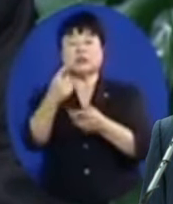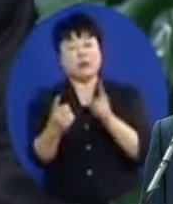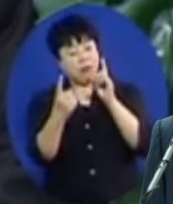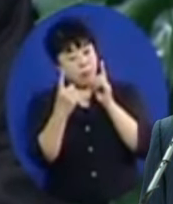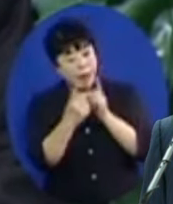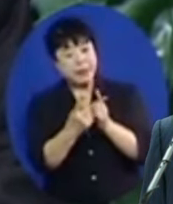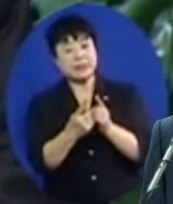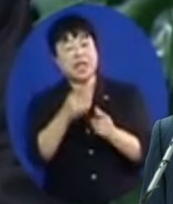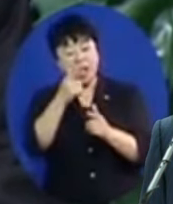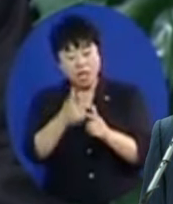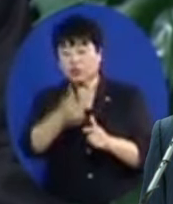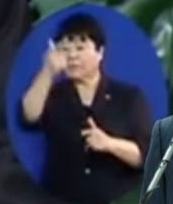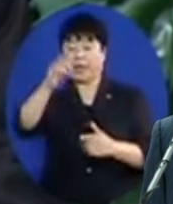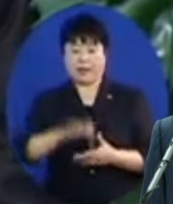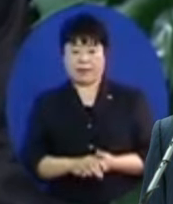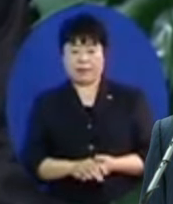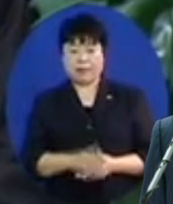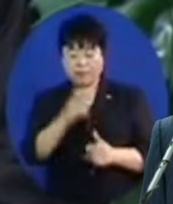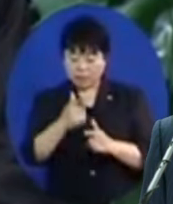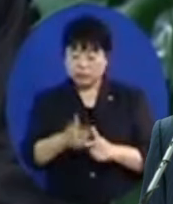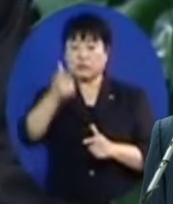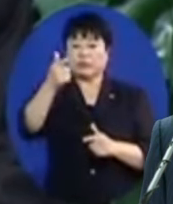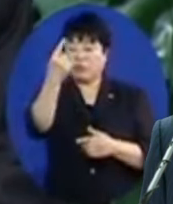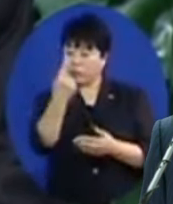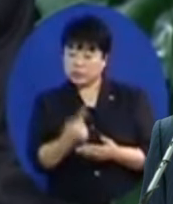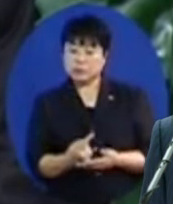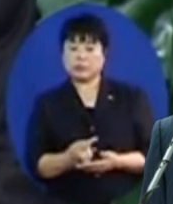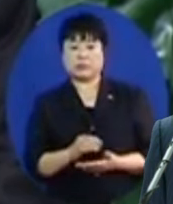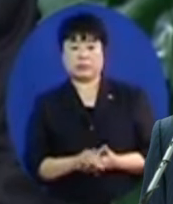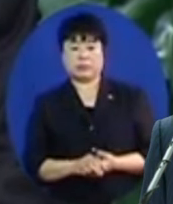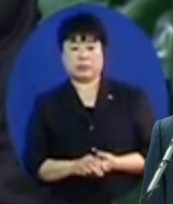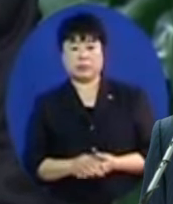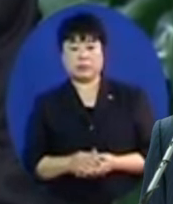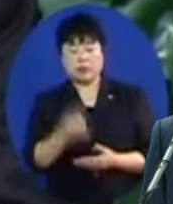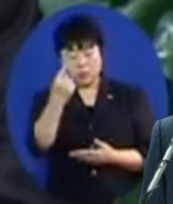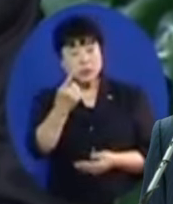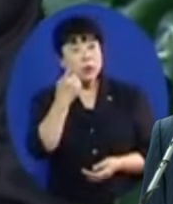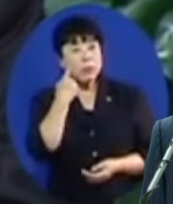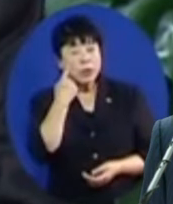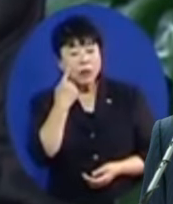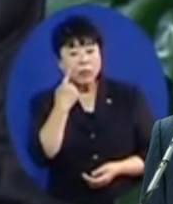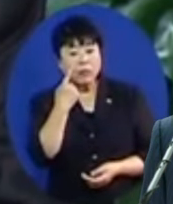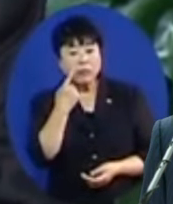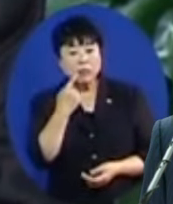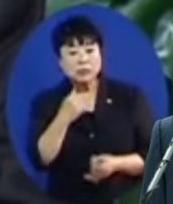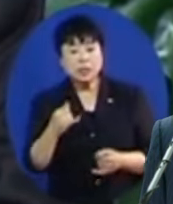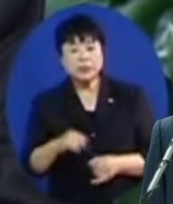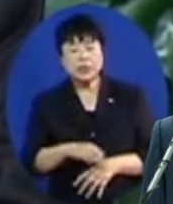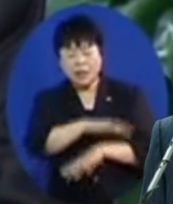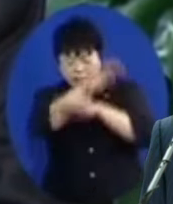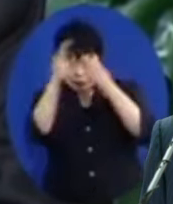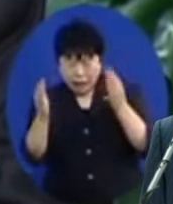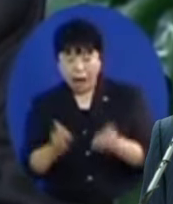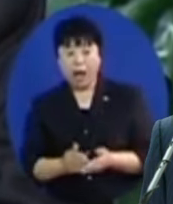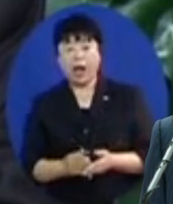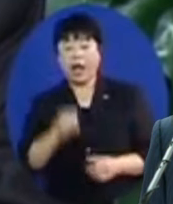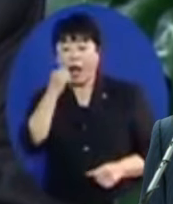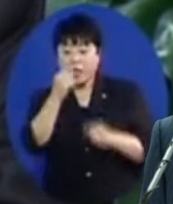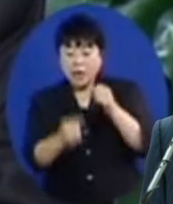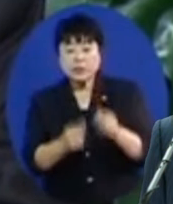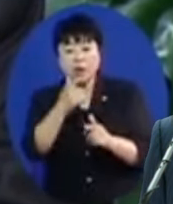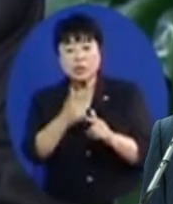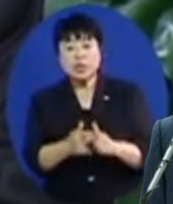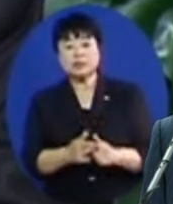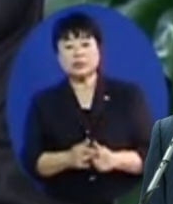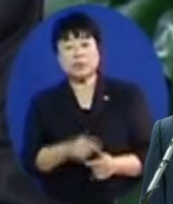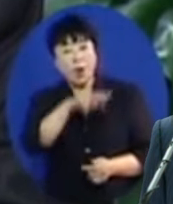만났는데 메시아입니다. 이분이 메시아인 것 같습니다. 한번 와보십시오. 온 동리가 다 나와서 예수님을